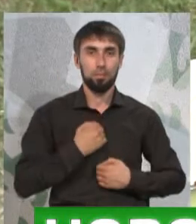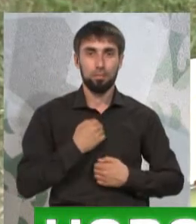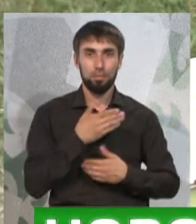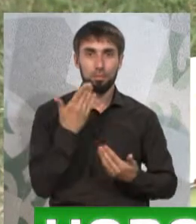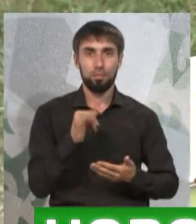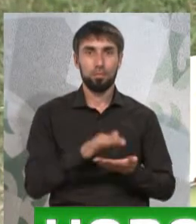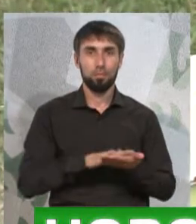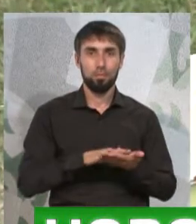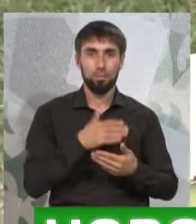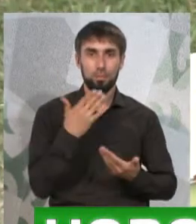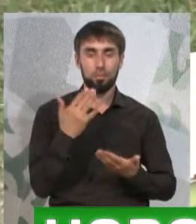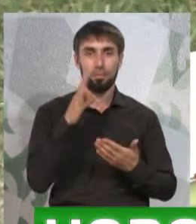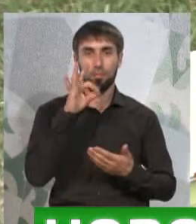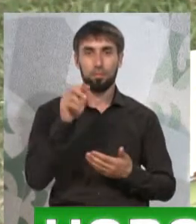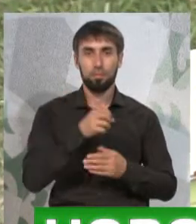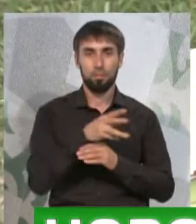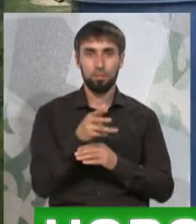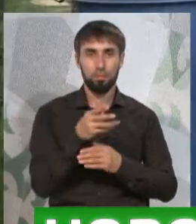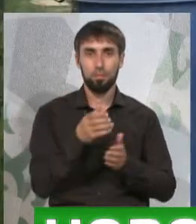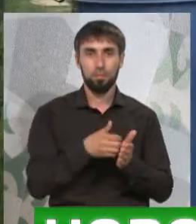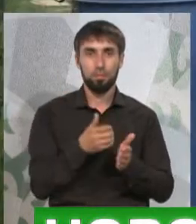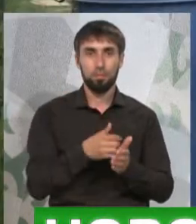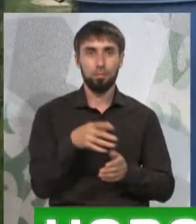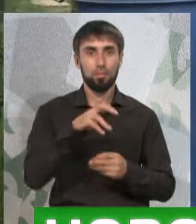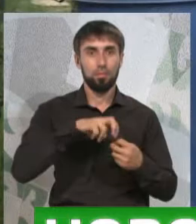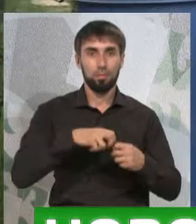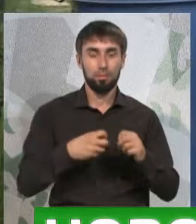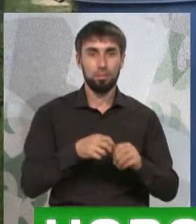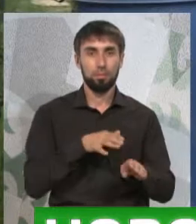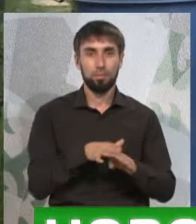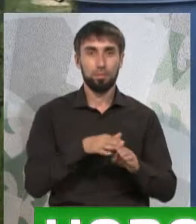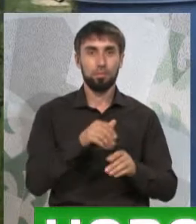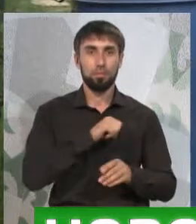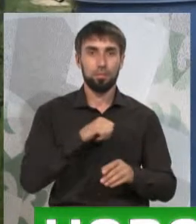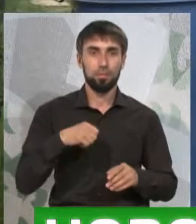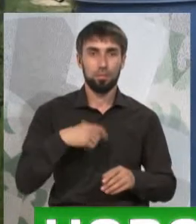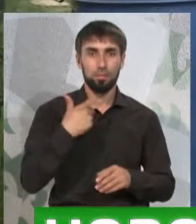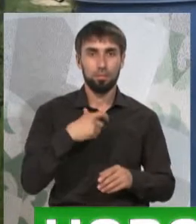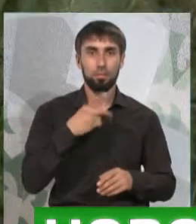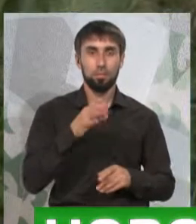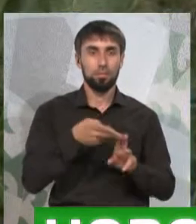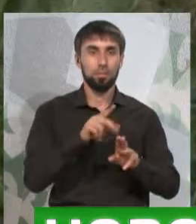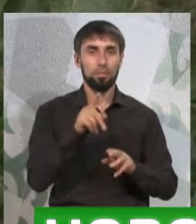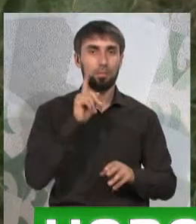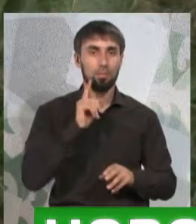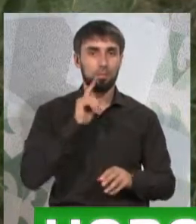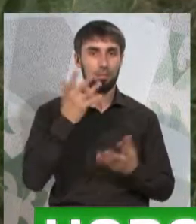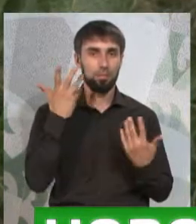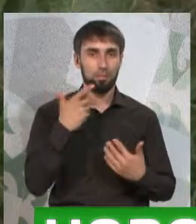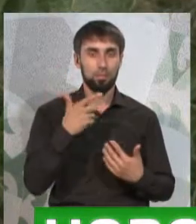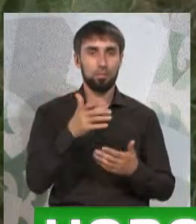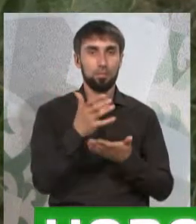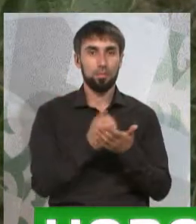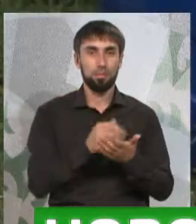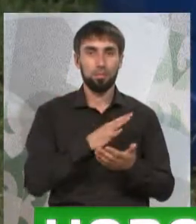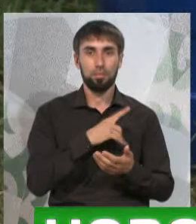посуду помыть, не огород полить. Многие решить проблему пытаются самостоятельно. Но это лишь временное удовольствие. Запасов хватает буквально